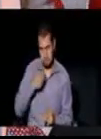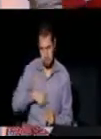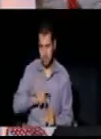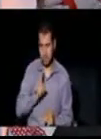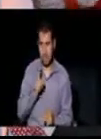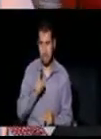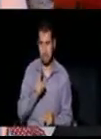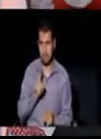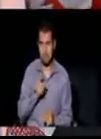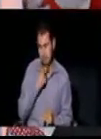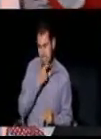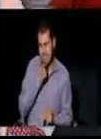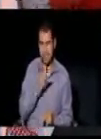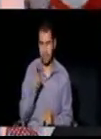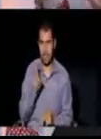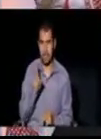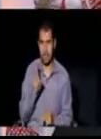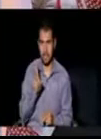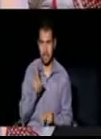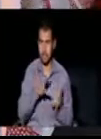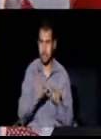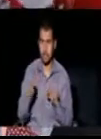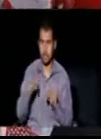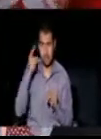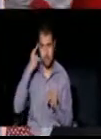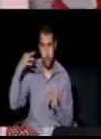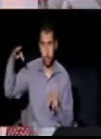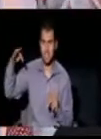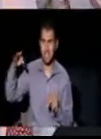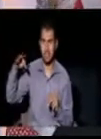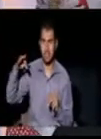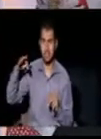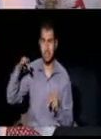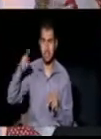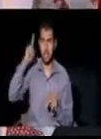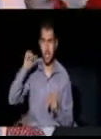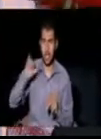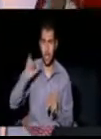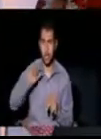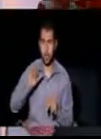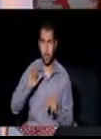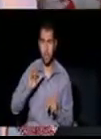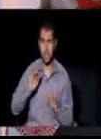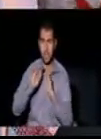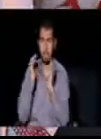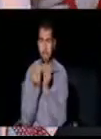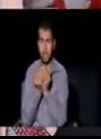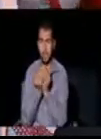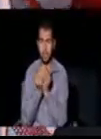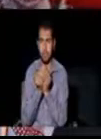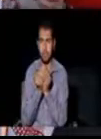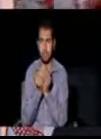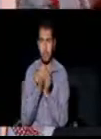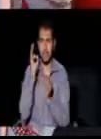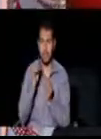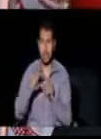اعاقتك، ربنا اللي خلقك، انت انت انت ذكي وعندك مهارات، المهم ان انت مقفول عليك مش ظاهر، محدش